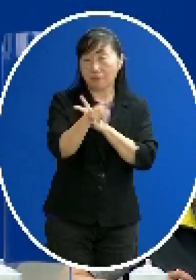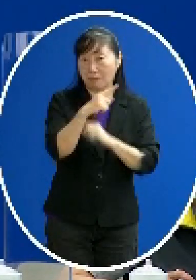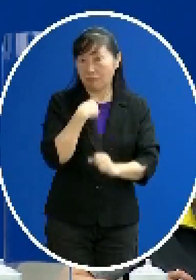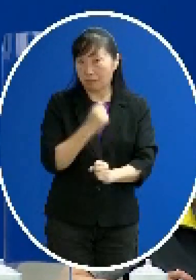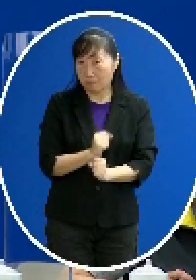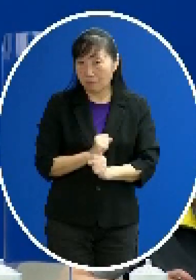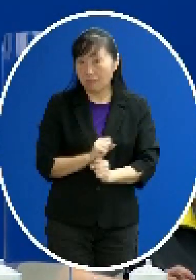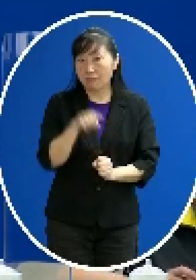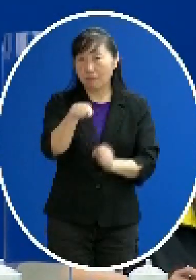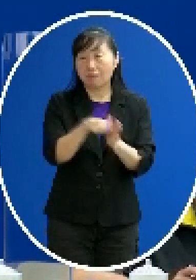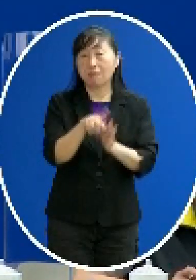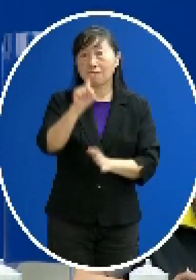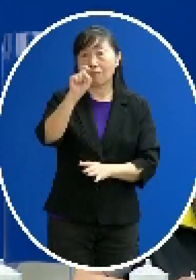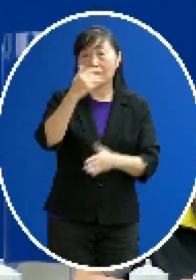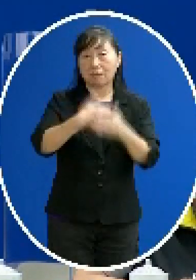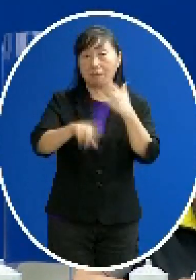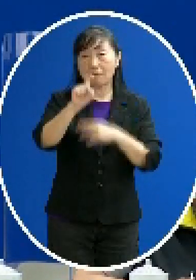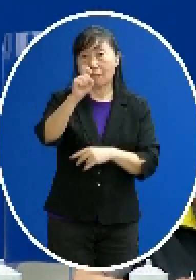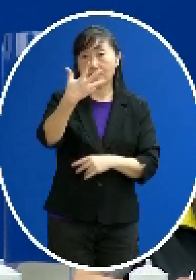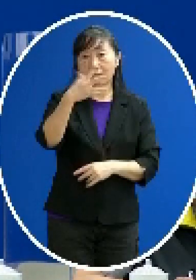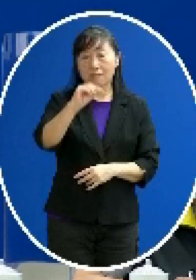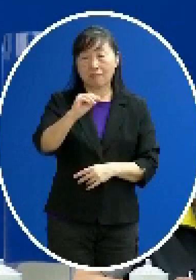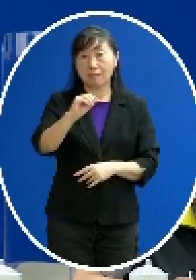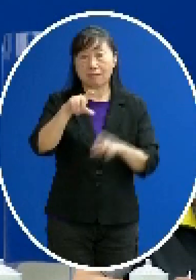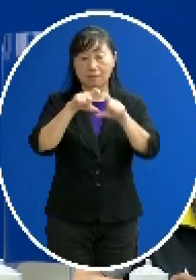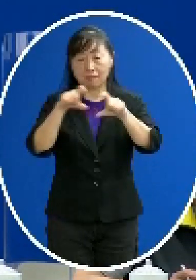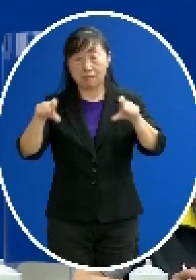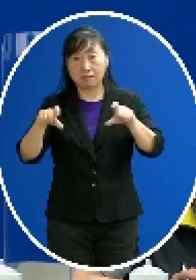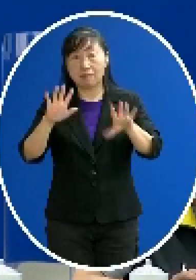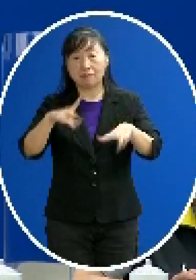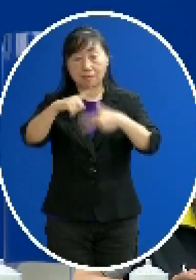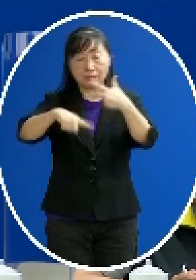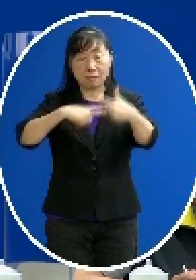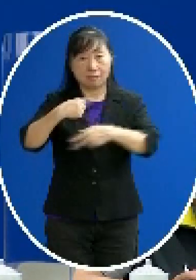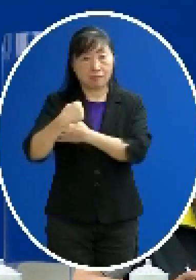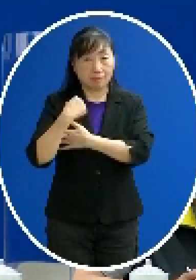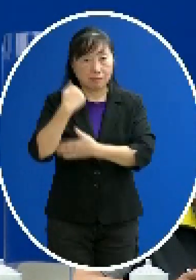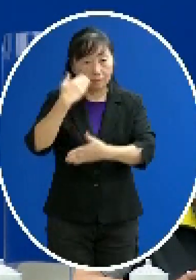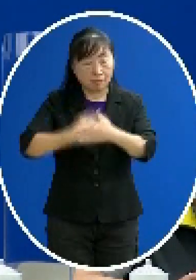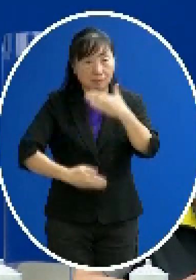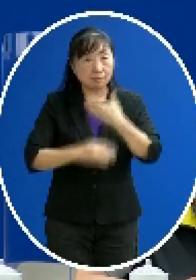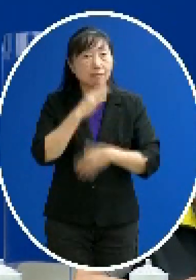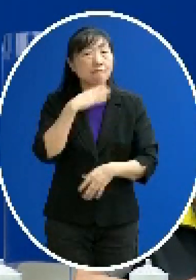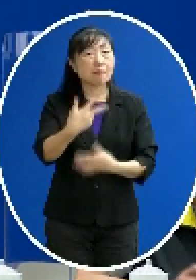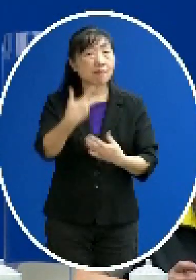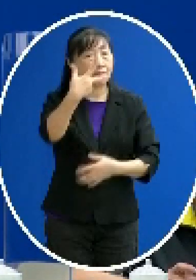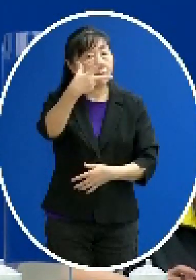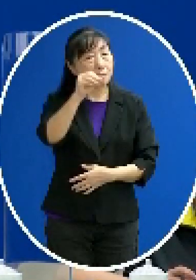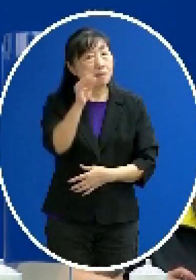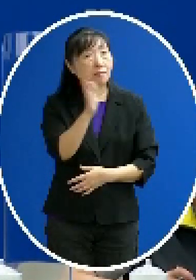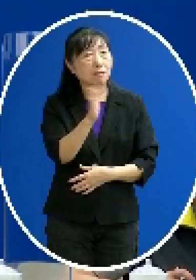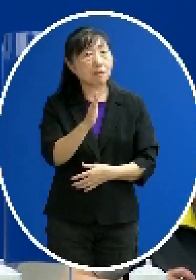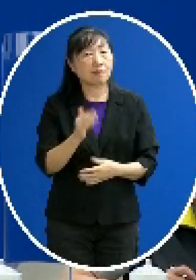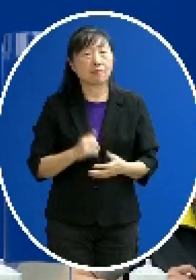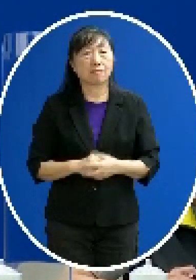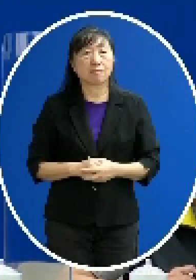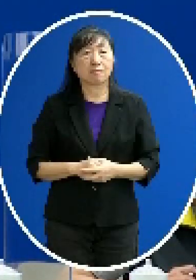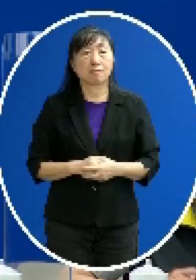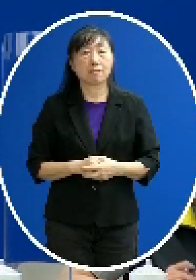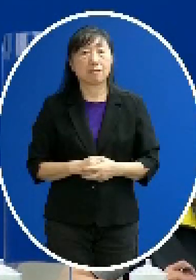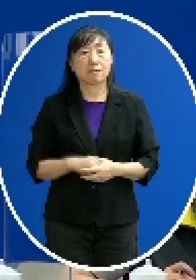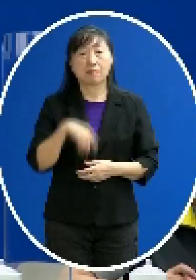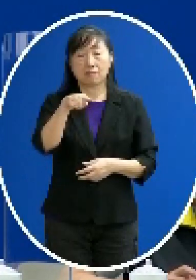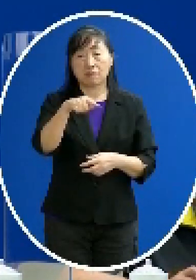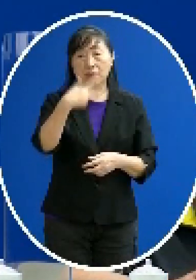时有18万剂哦。那经过一个礼拜的努力，那目前就剩下约7万剂哦。那当时